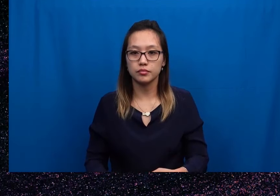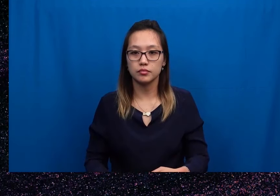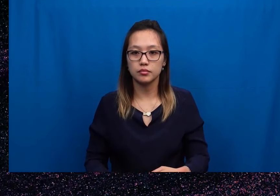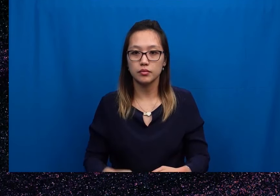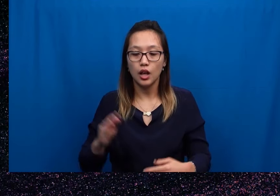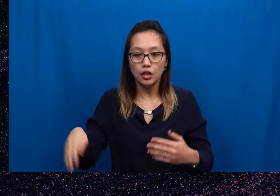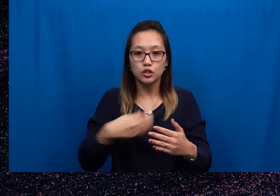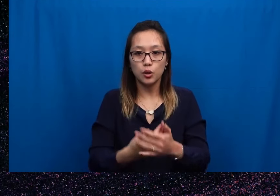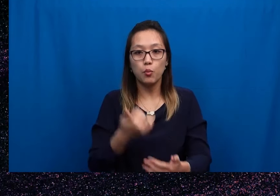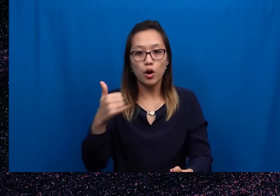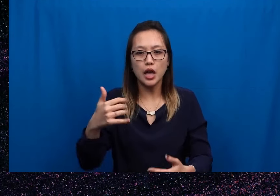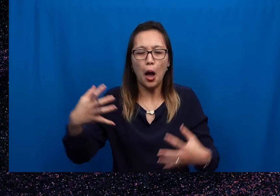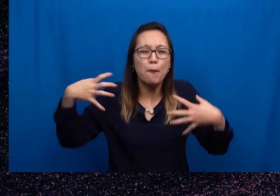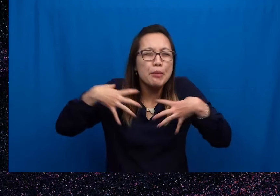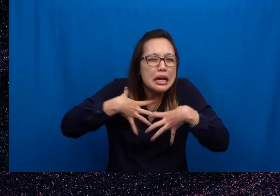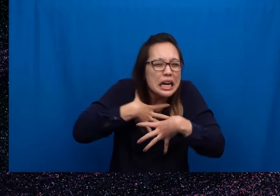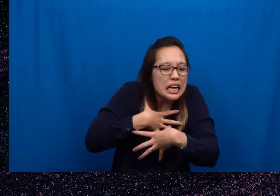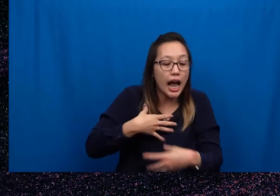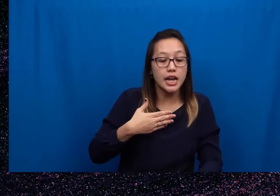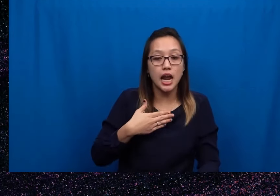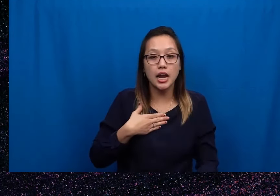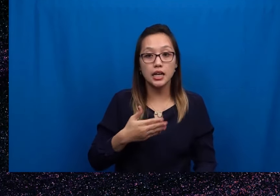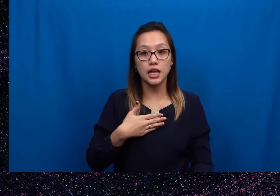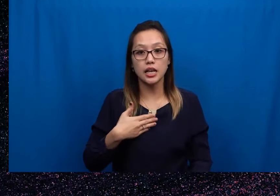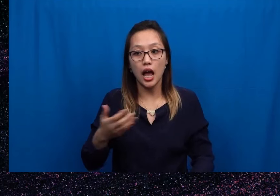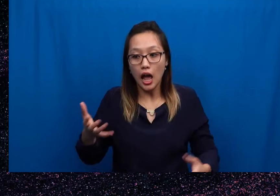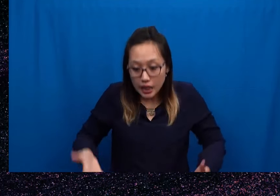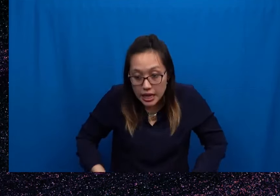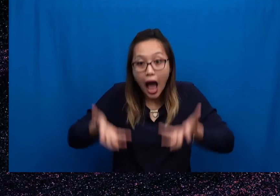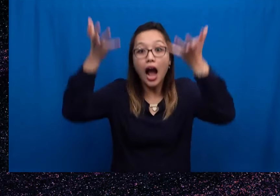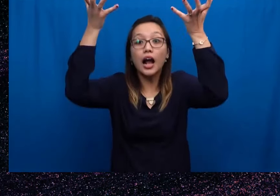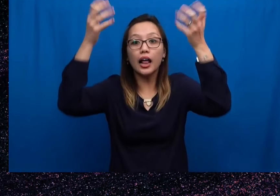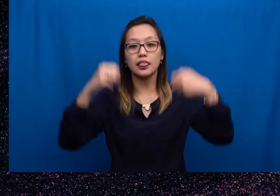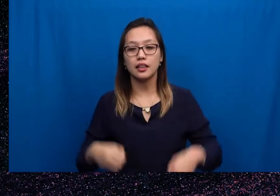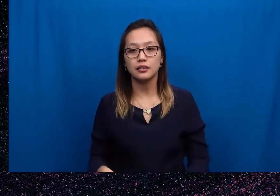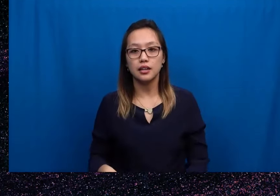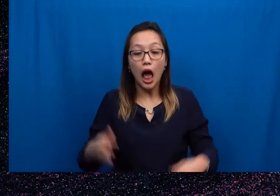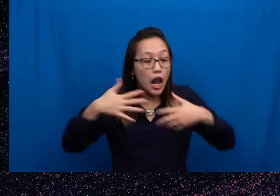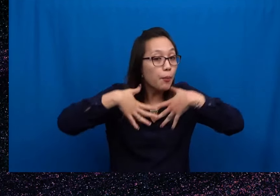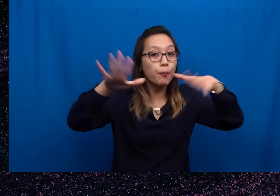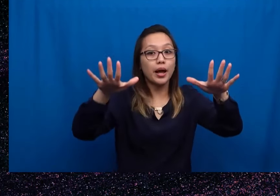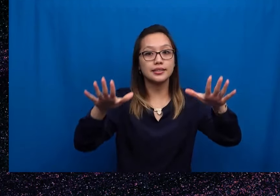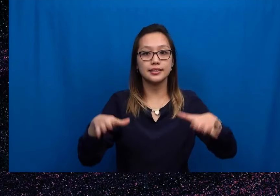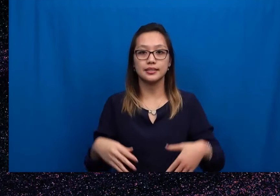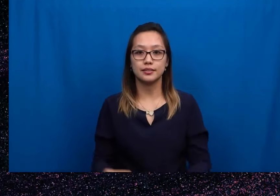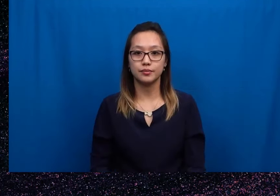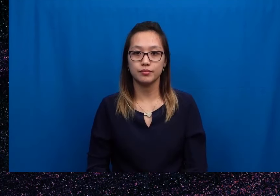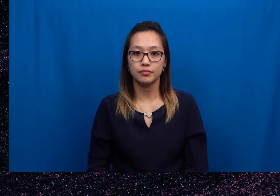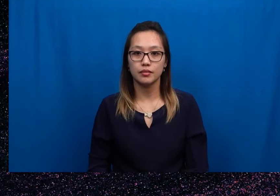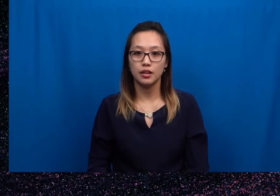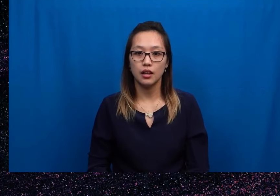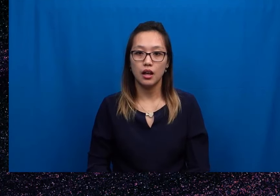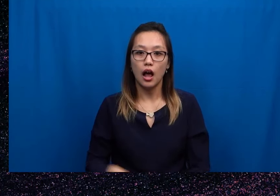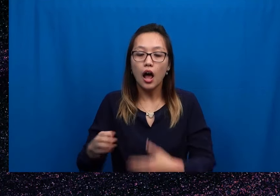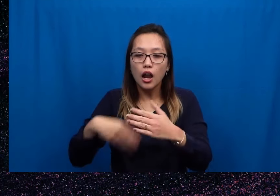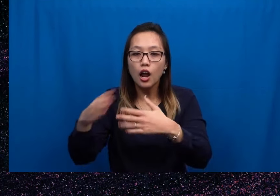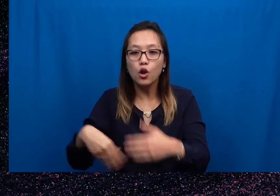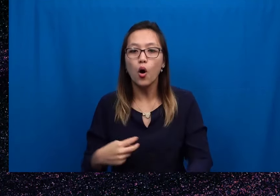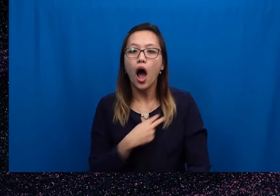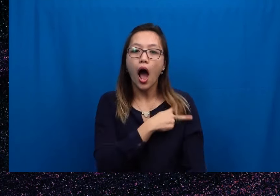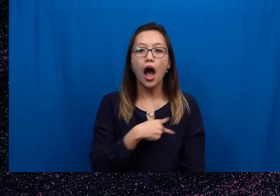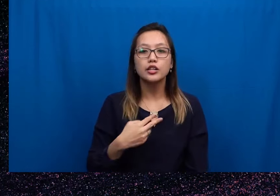yang menekan dada saya ini seperti diangkat dengan mudahnya dan lepas. Kemudian hati saya itu